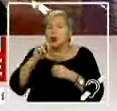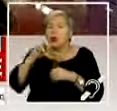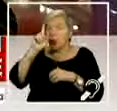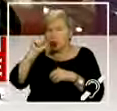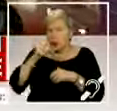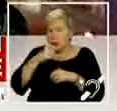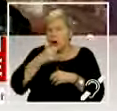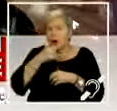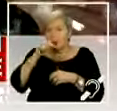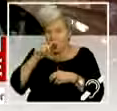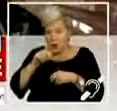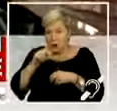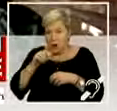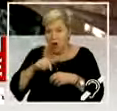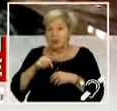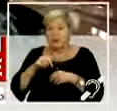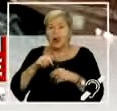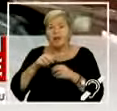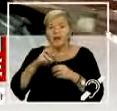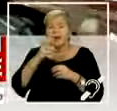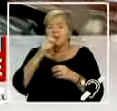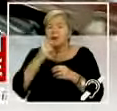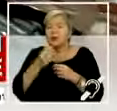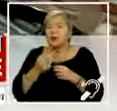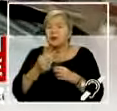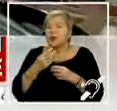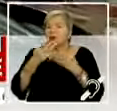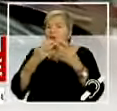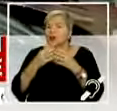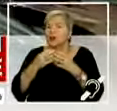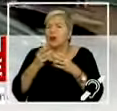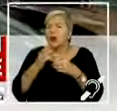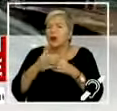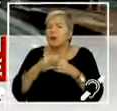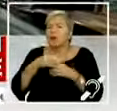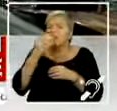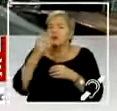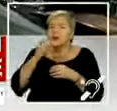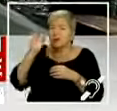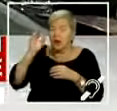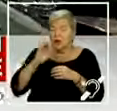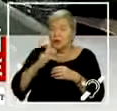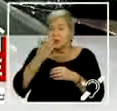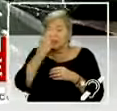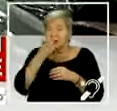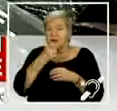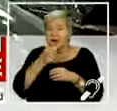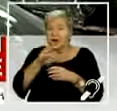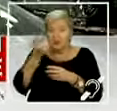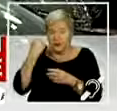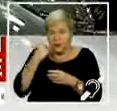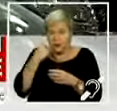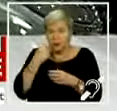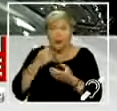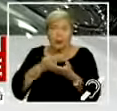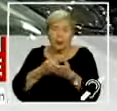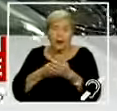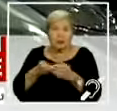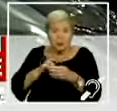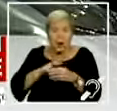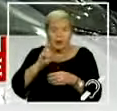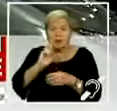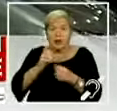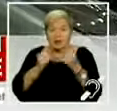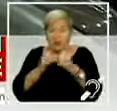în 2022. Vorbim despre o cifră mai mare cu aproape 10% față de aceeași perioadă a anului trecut. De asemenea, un